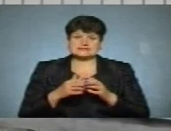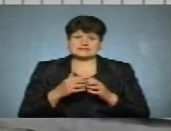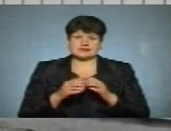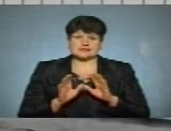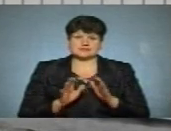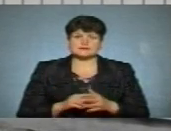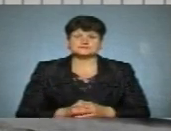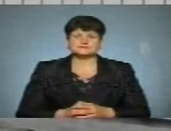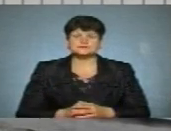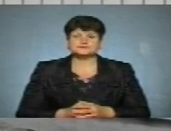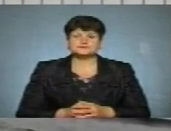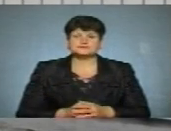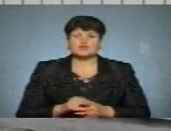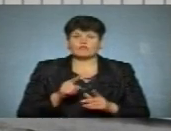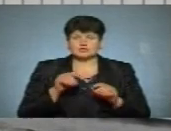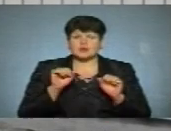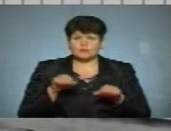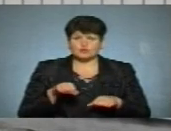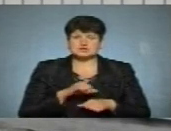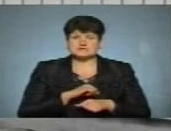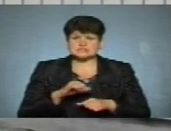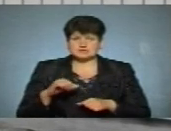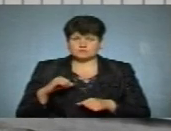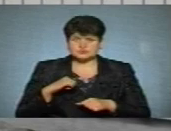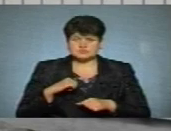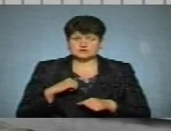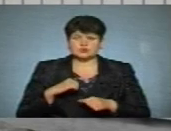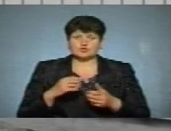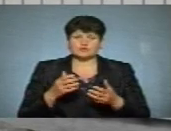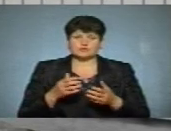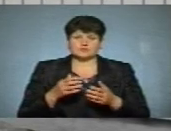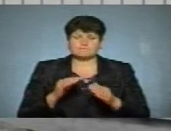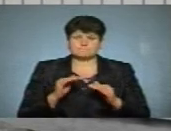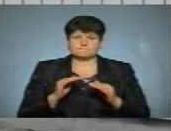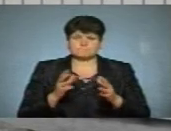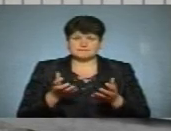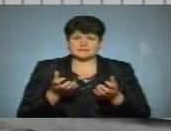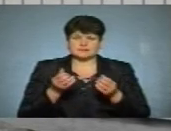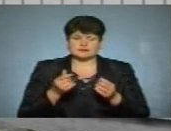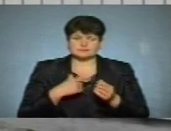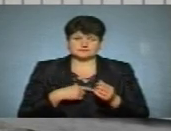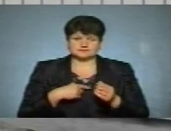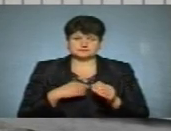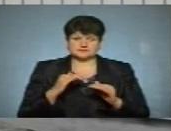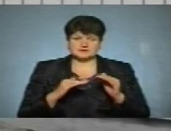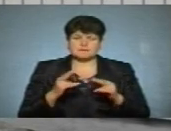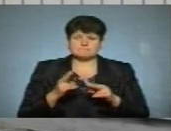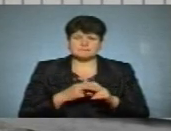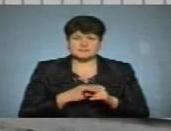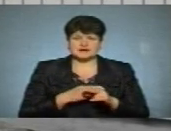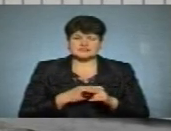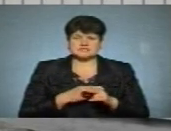важкості. Вона може самостійно утримувати гемодинамічні показники без апарату